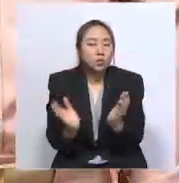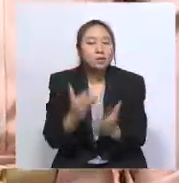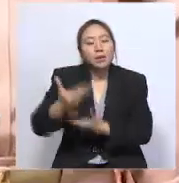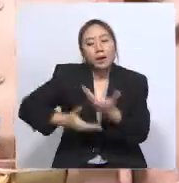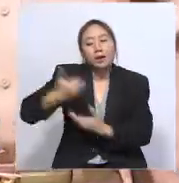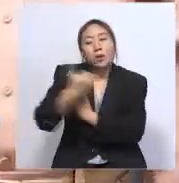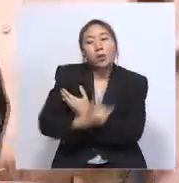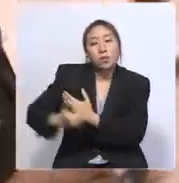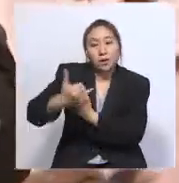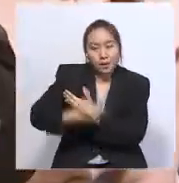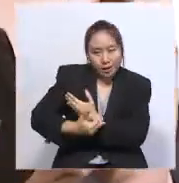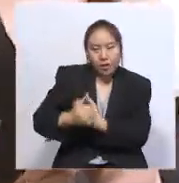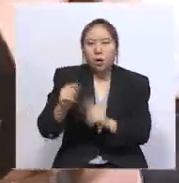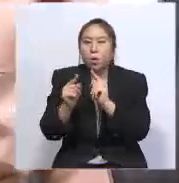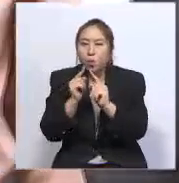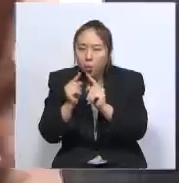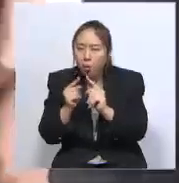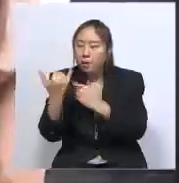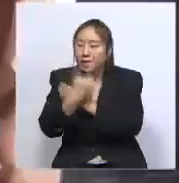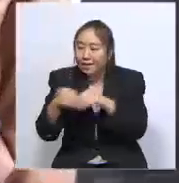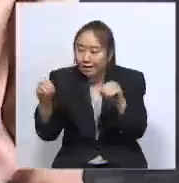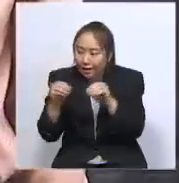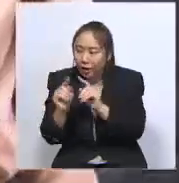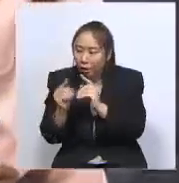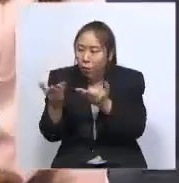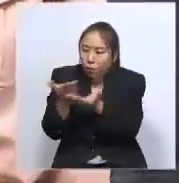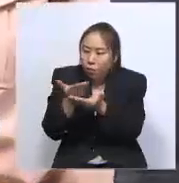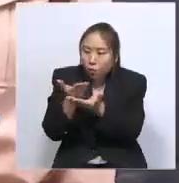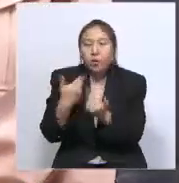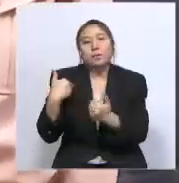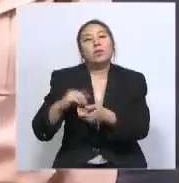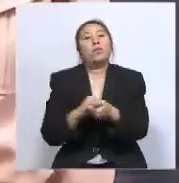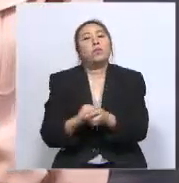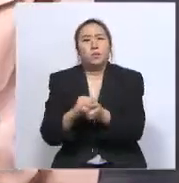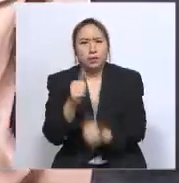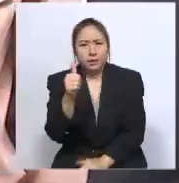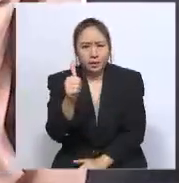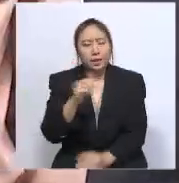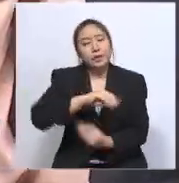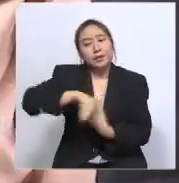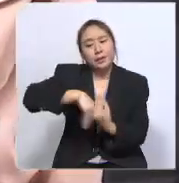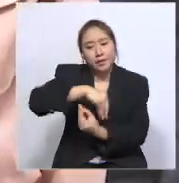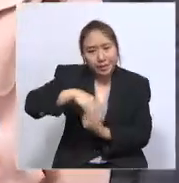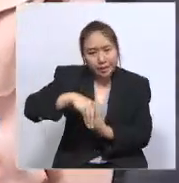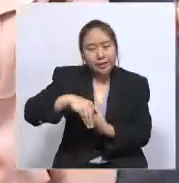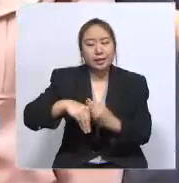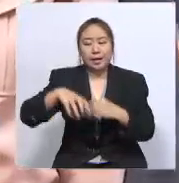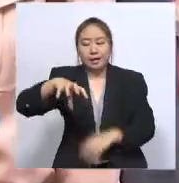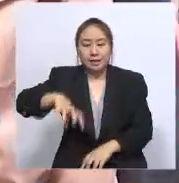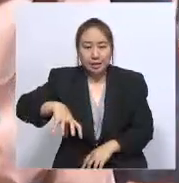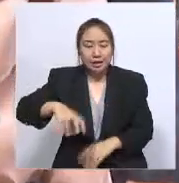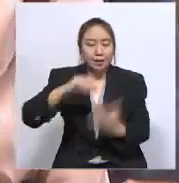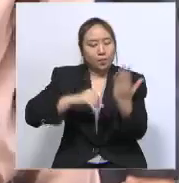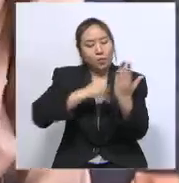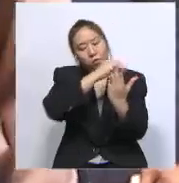ประเทศให้มีการพูดคุยเจรจากับประเทศเพื่อนบ้านทำให้เกิดความร่วมมือซึ่งกันและกันทำให้เศรษฐกิจทั้งในระดับพื้นที่และระดับท้